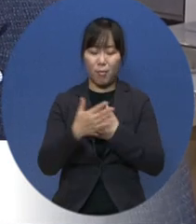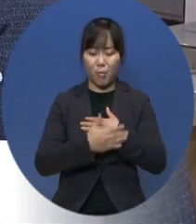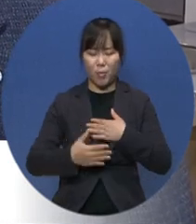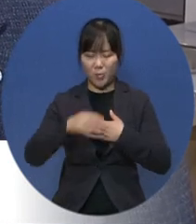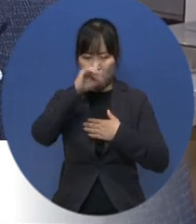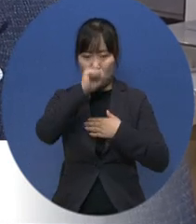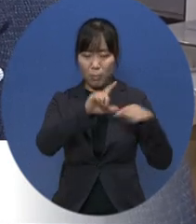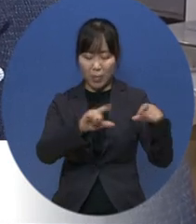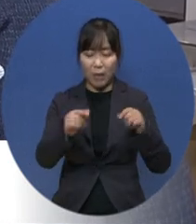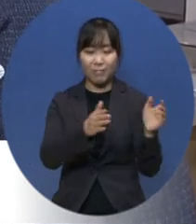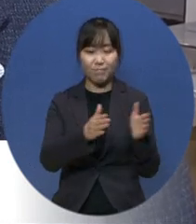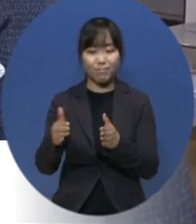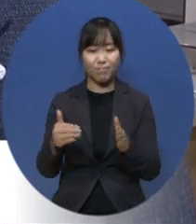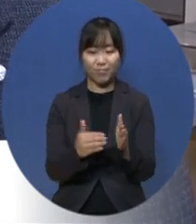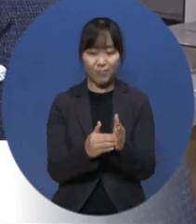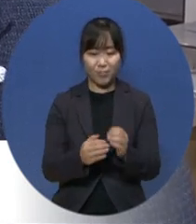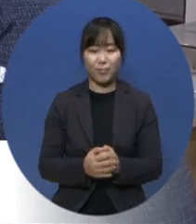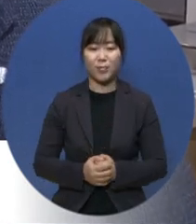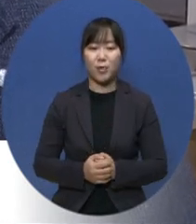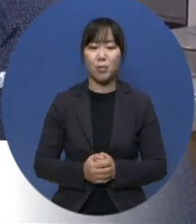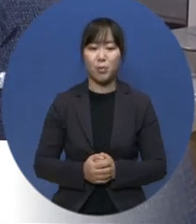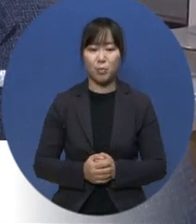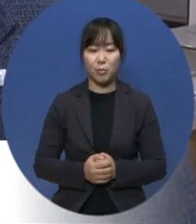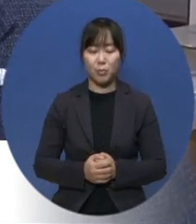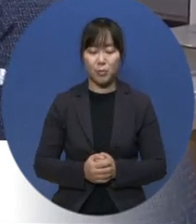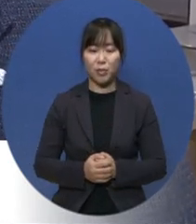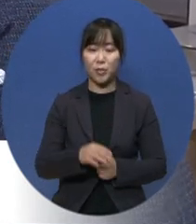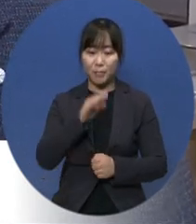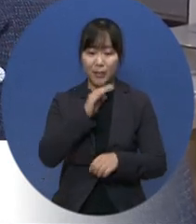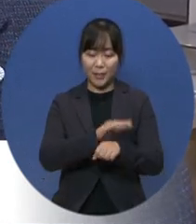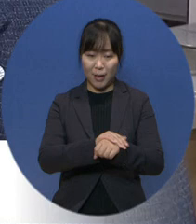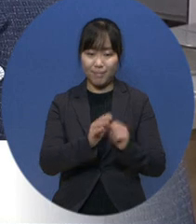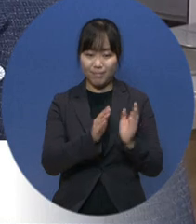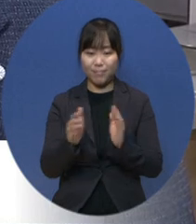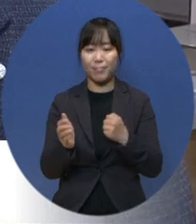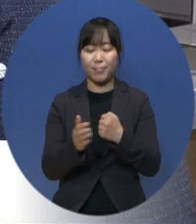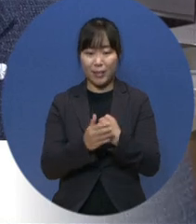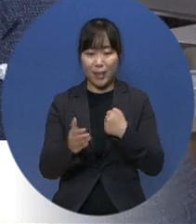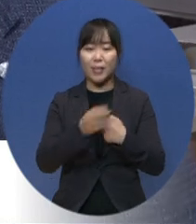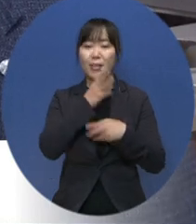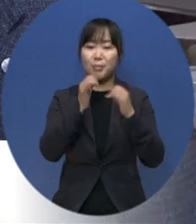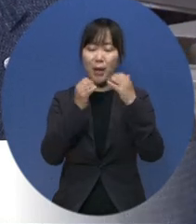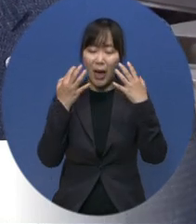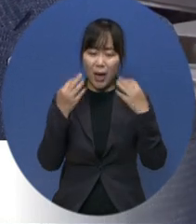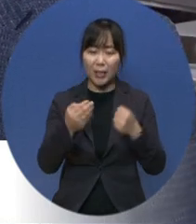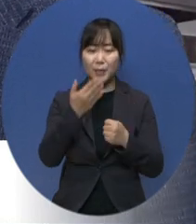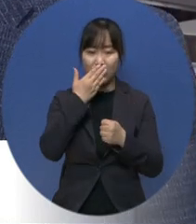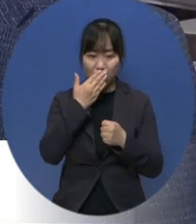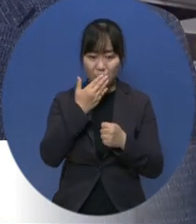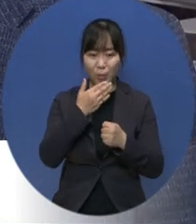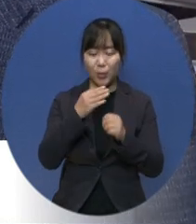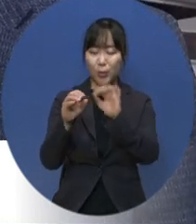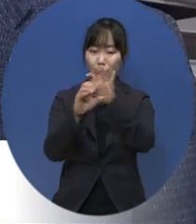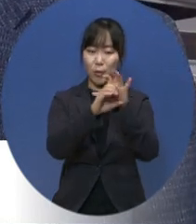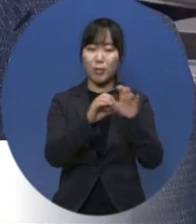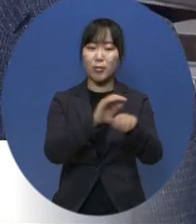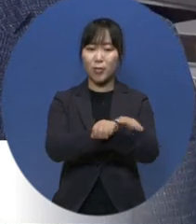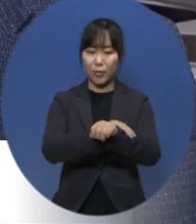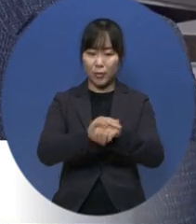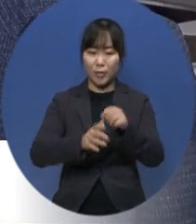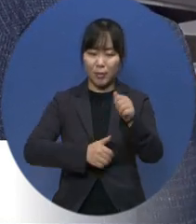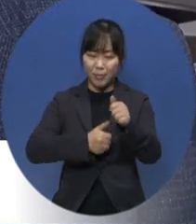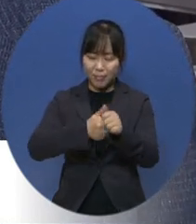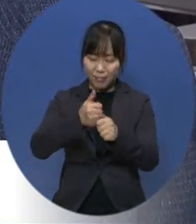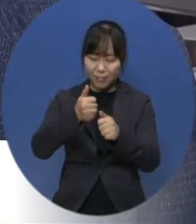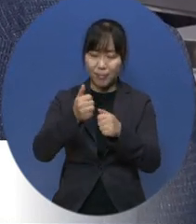보양식을 준비했습니다. 정성껏 마련했으니까 우리 어르신님들 많이 드시고 이